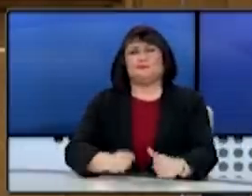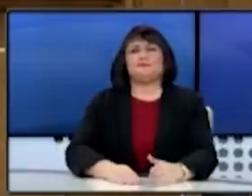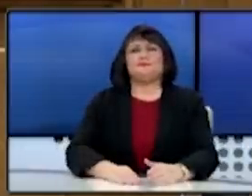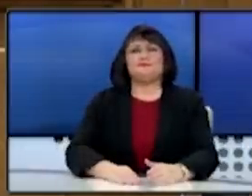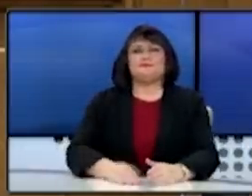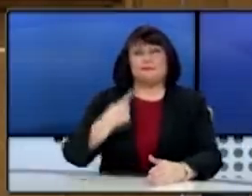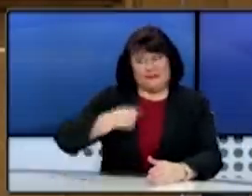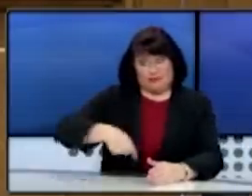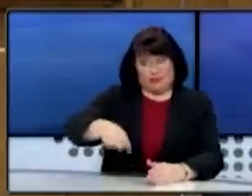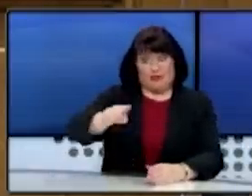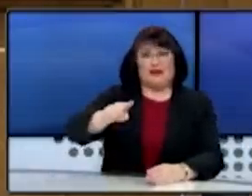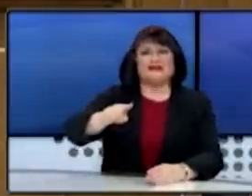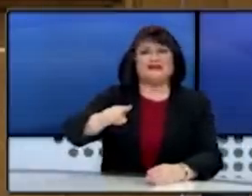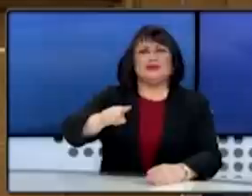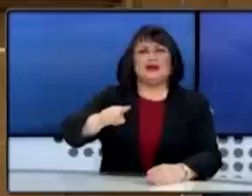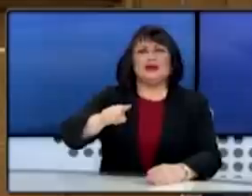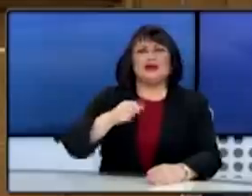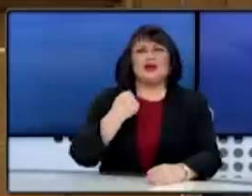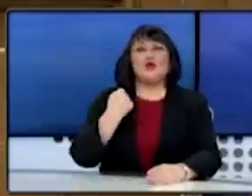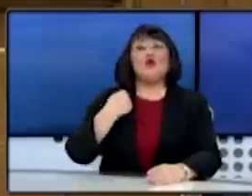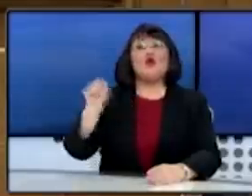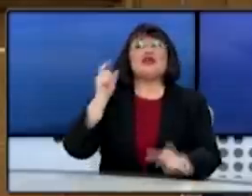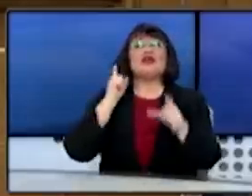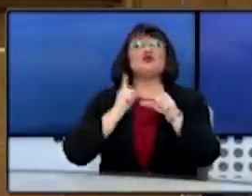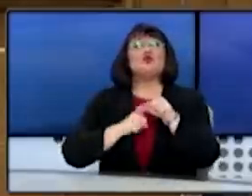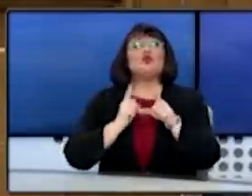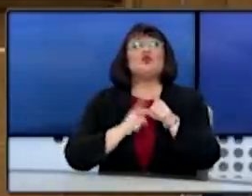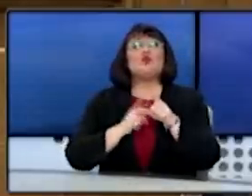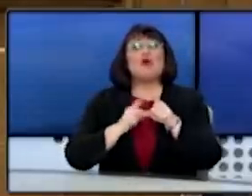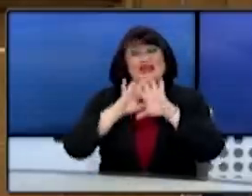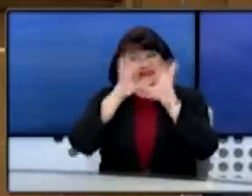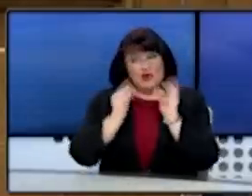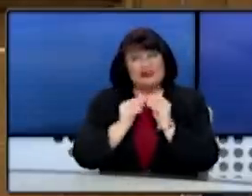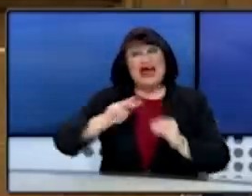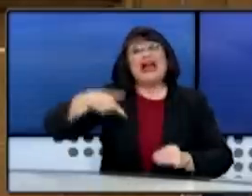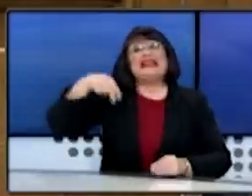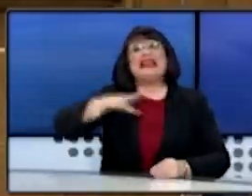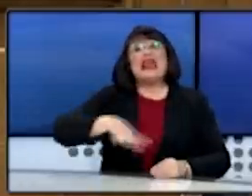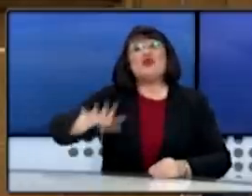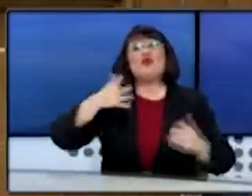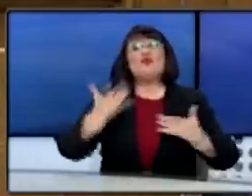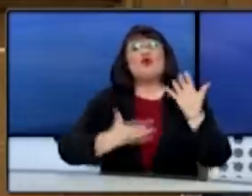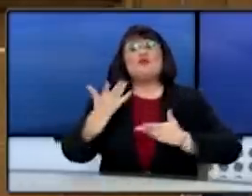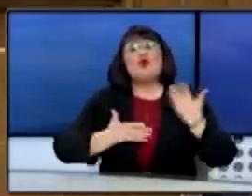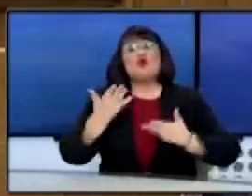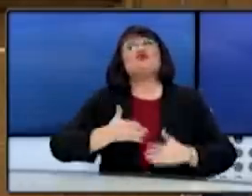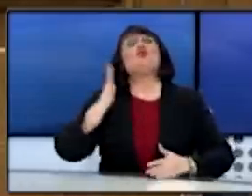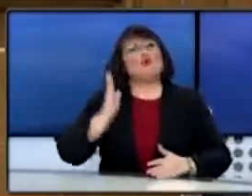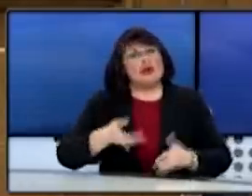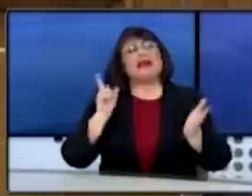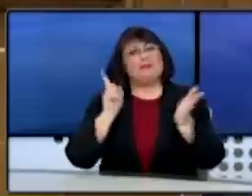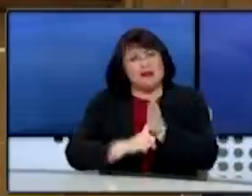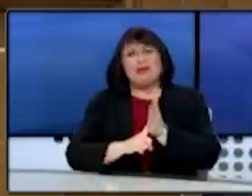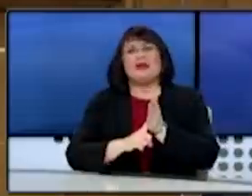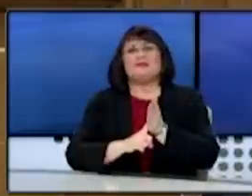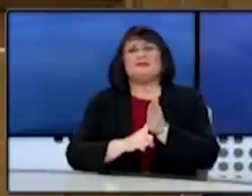Το επόμενο διάστημα, το όχι του ΚΚΕ σε αυτό τον αντιλαϊκό προϋπολογισμό μπορεί και πρέπει